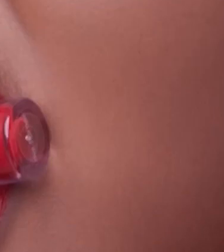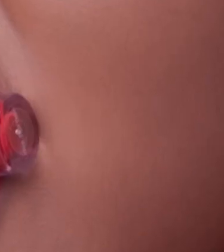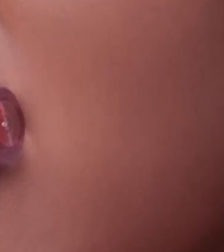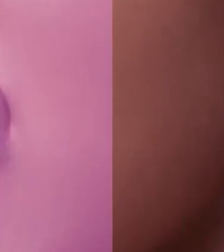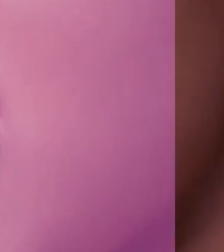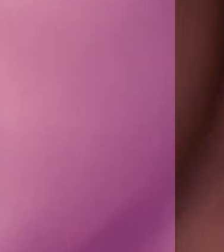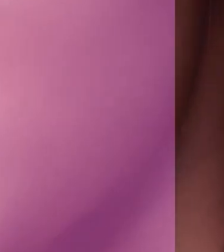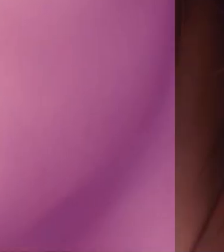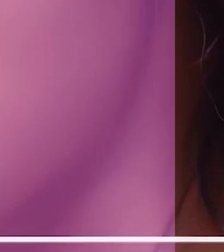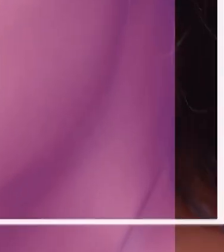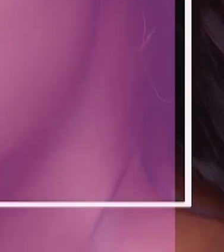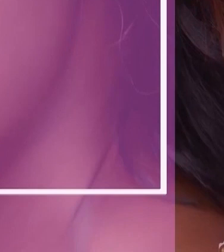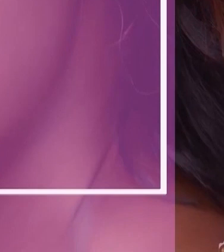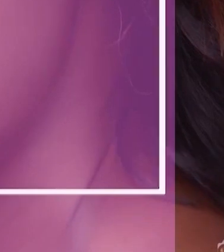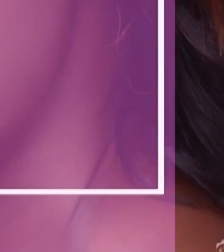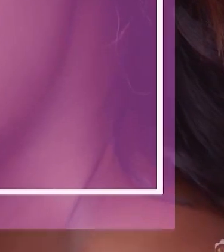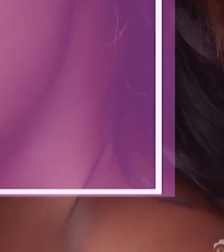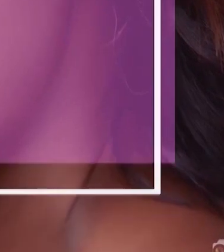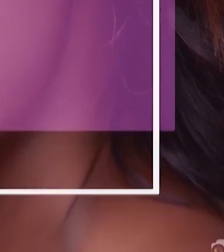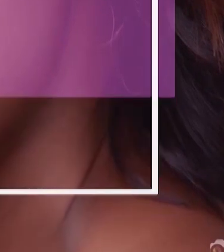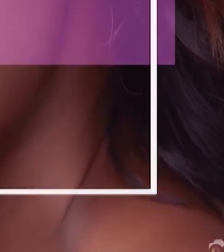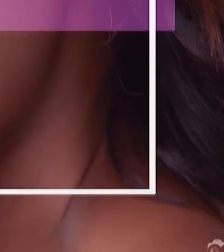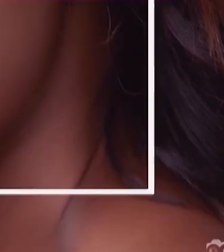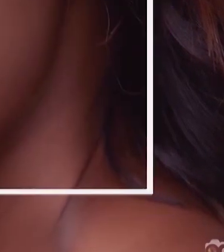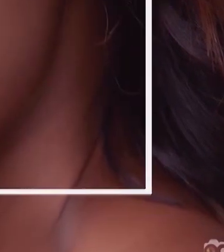gandare mvura nerubili.